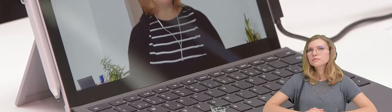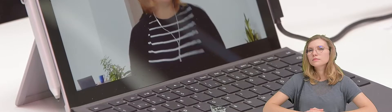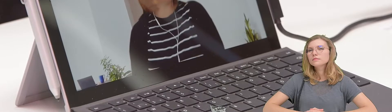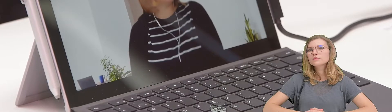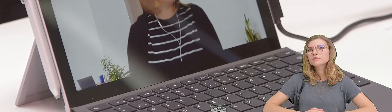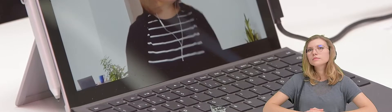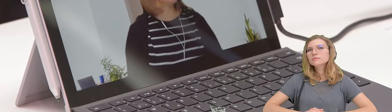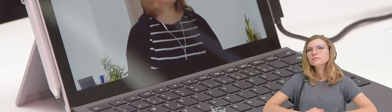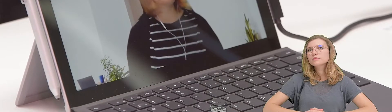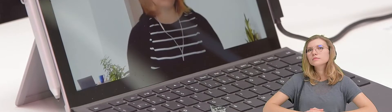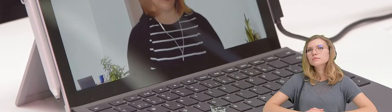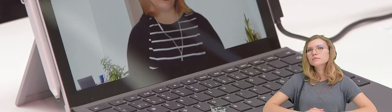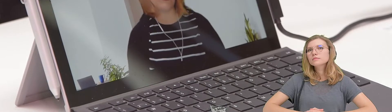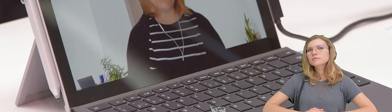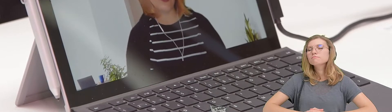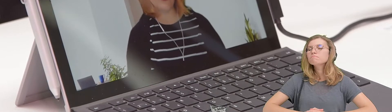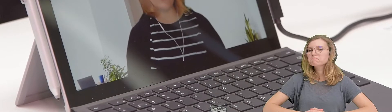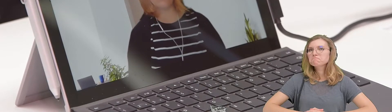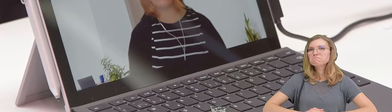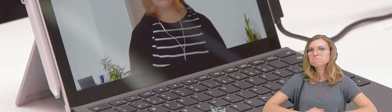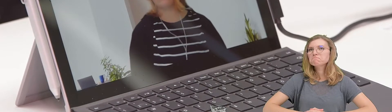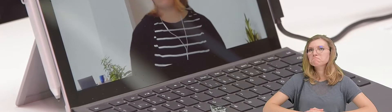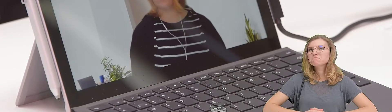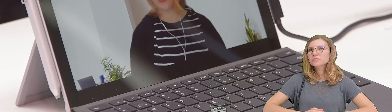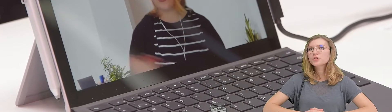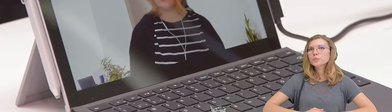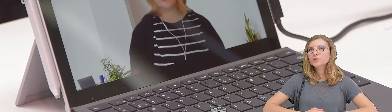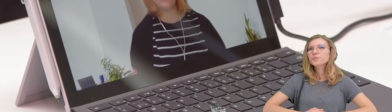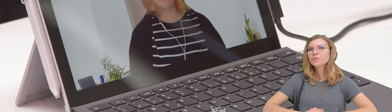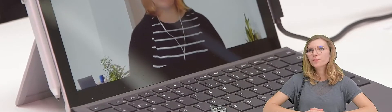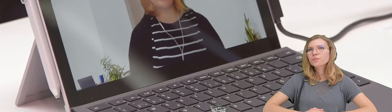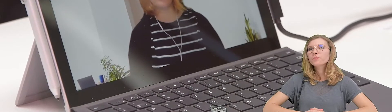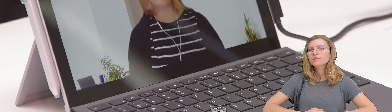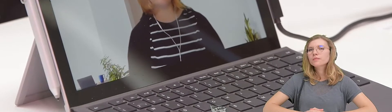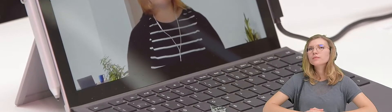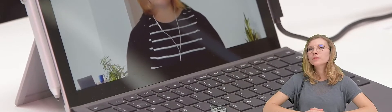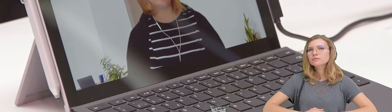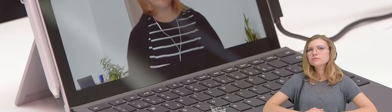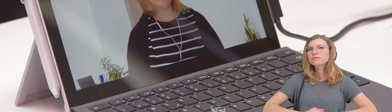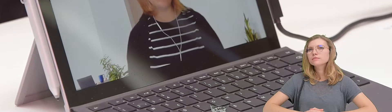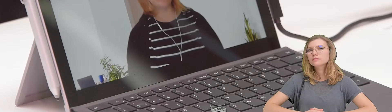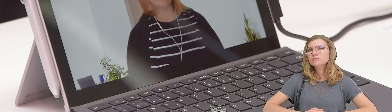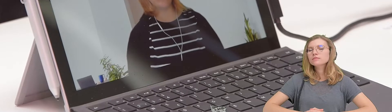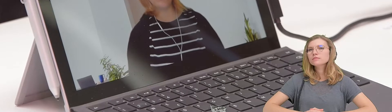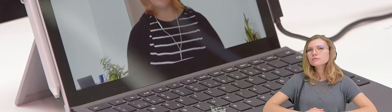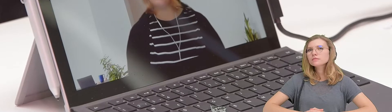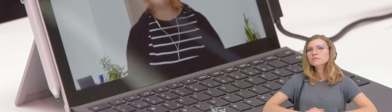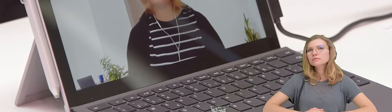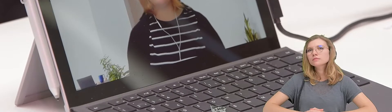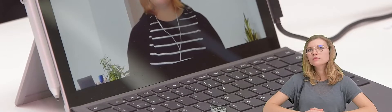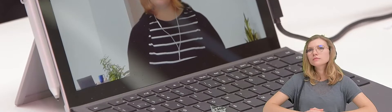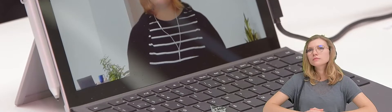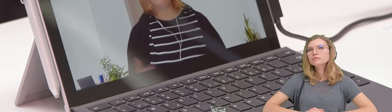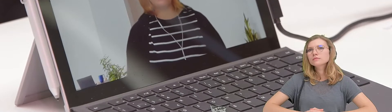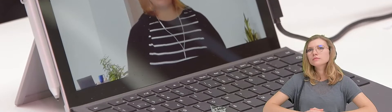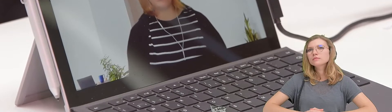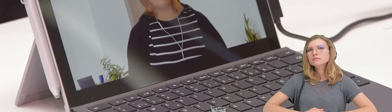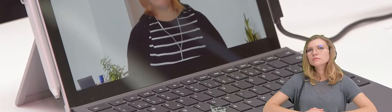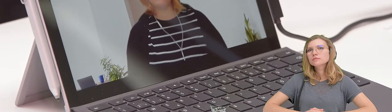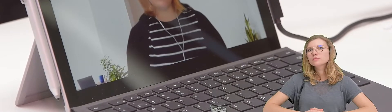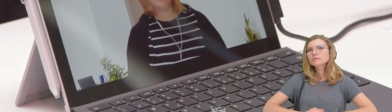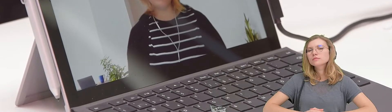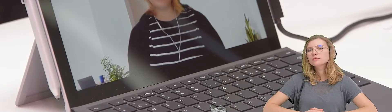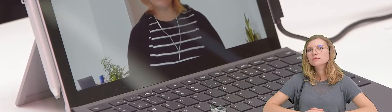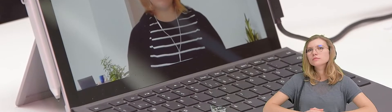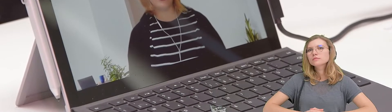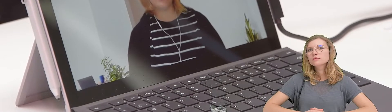über, vielleicht auch über Emotionen zu sprechen. Ne? Also was verstehen Stimmt. die Kinder unter verschiedenen Emotionen? Also die Bandbreite,